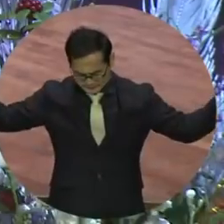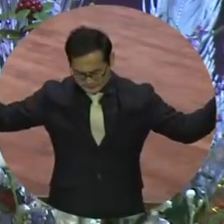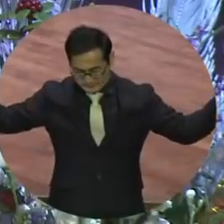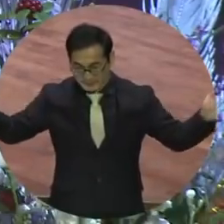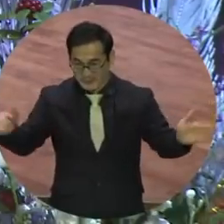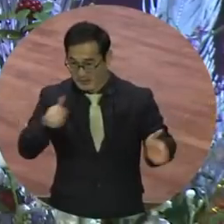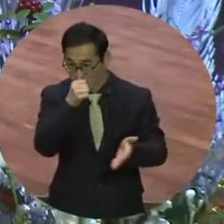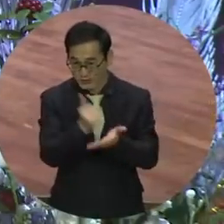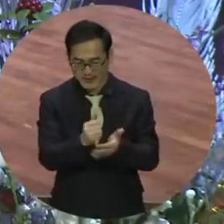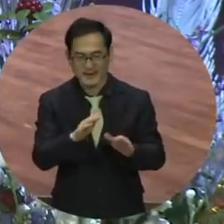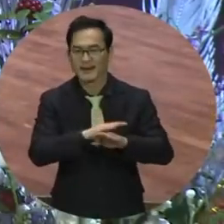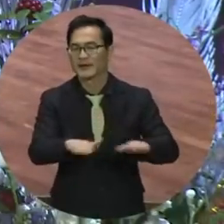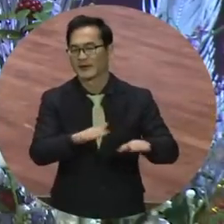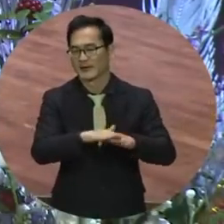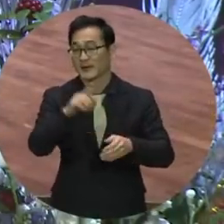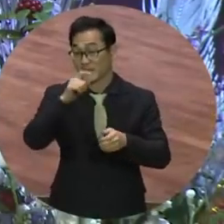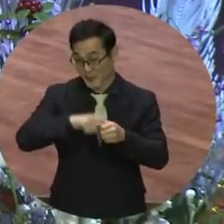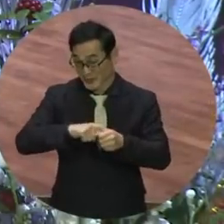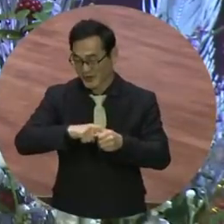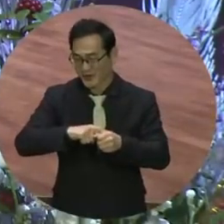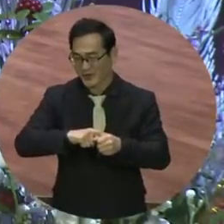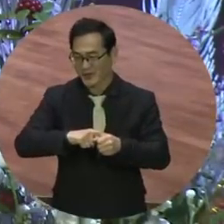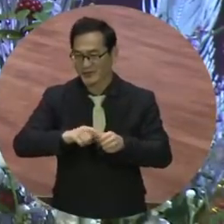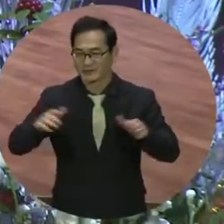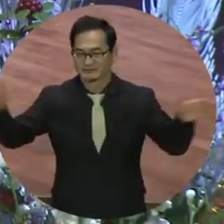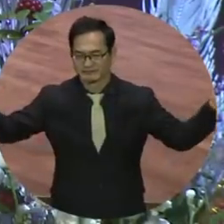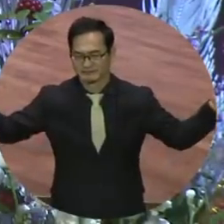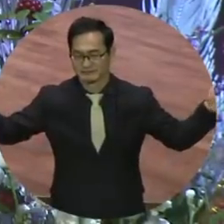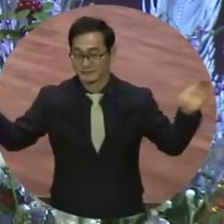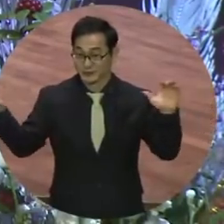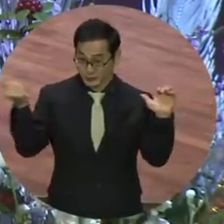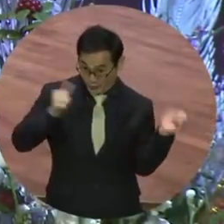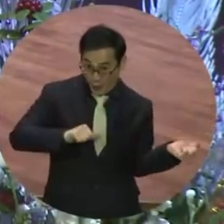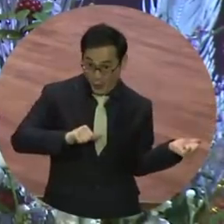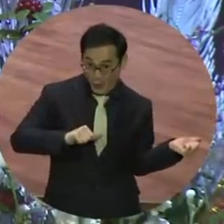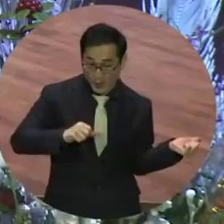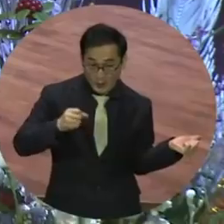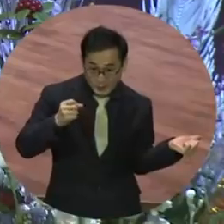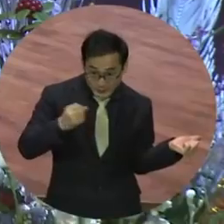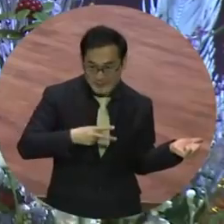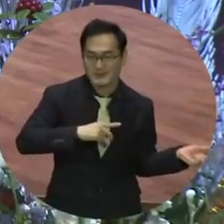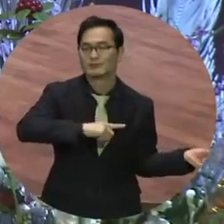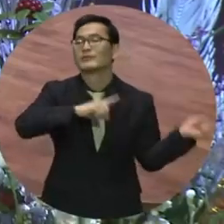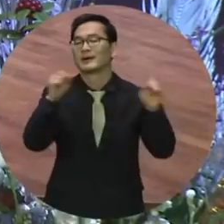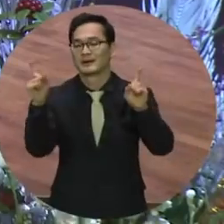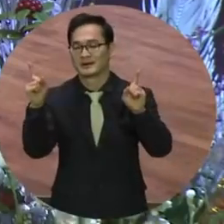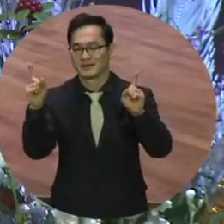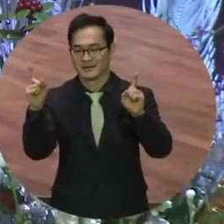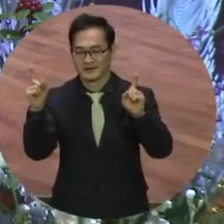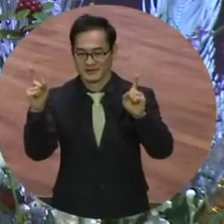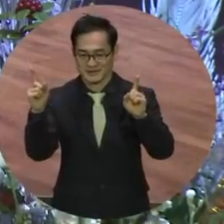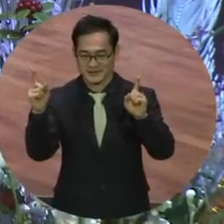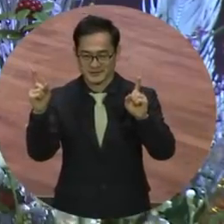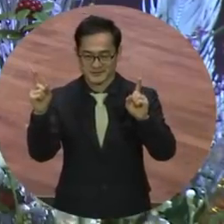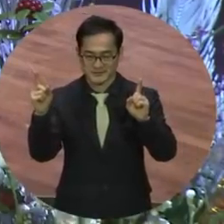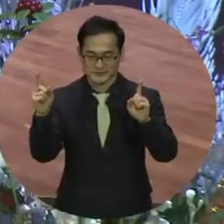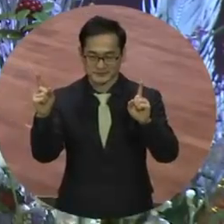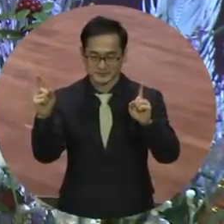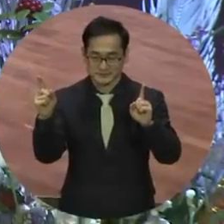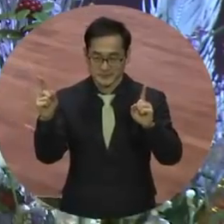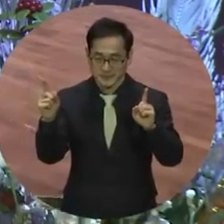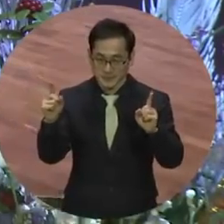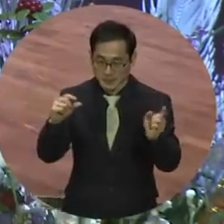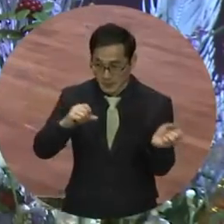해결하신 증거로 부활하셨습니다. 아, 예수님께서 이렇게